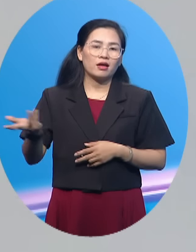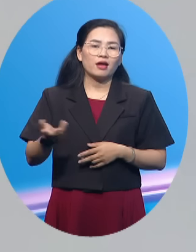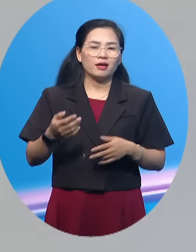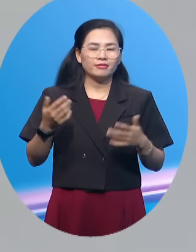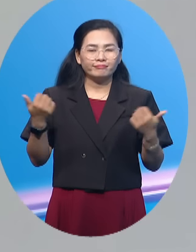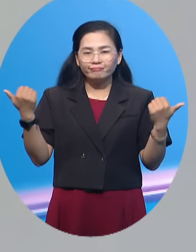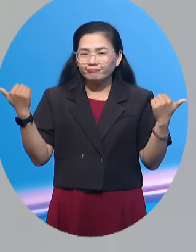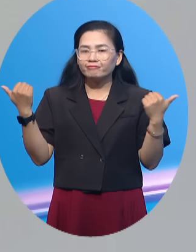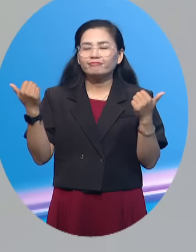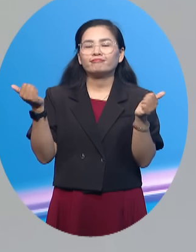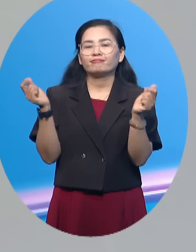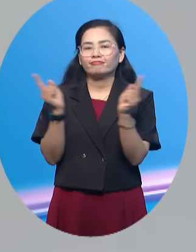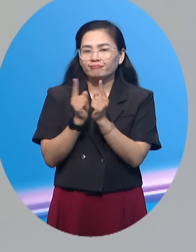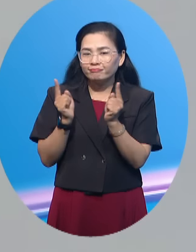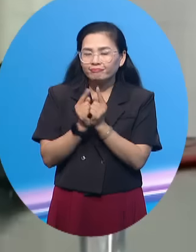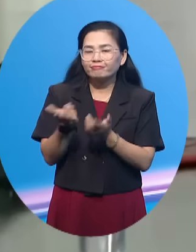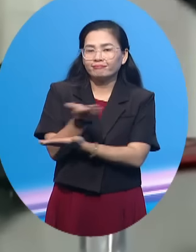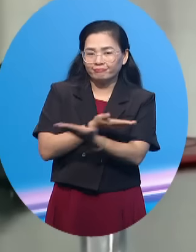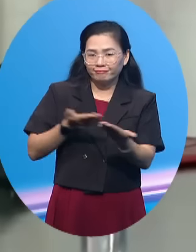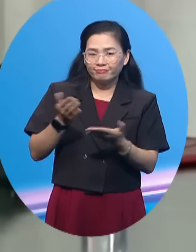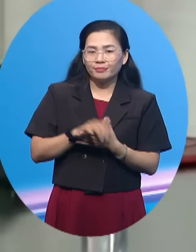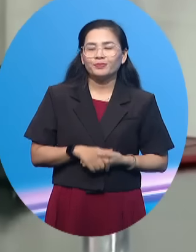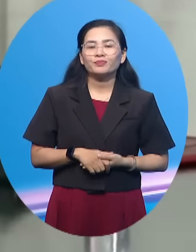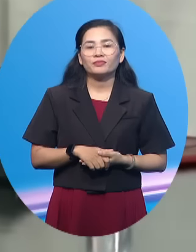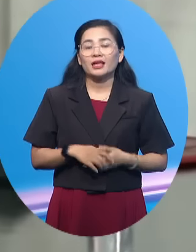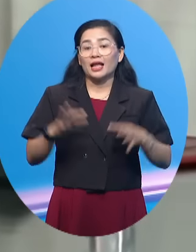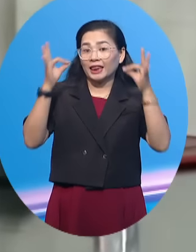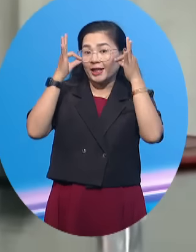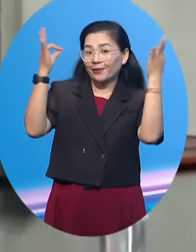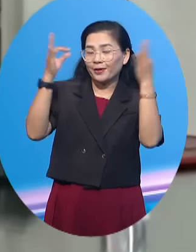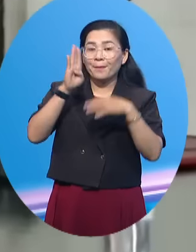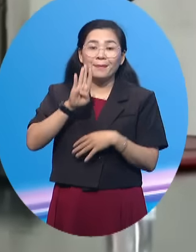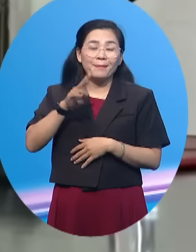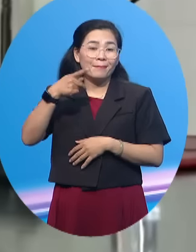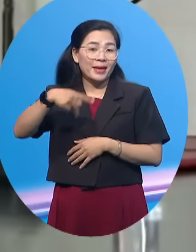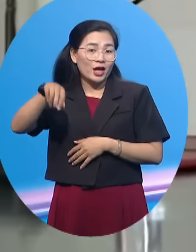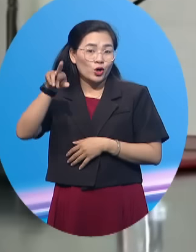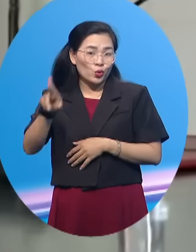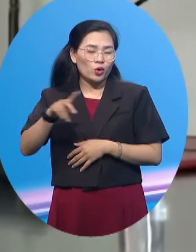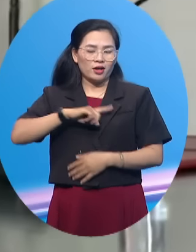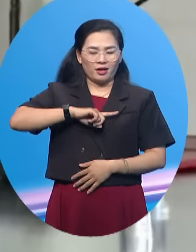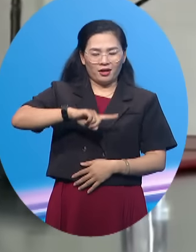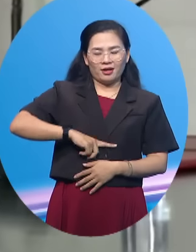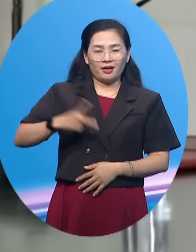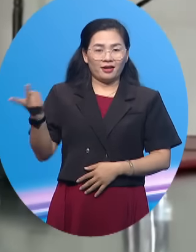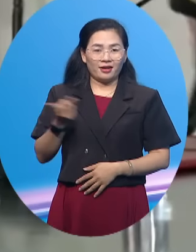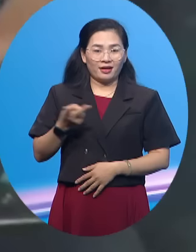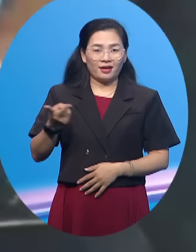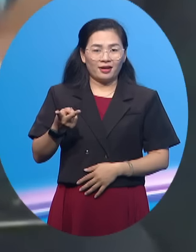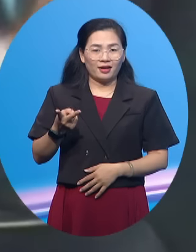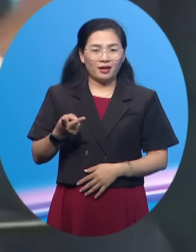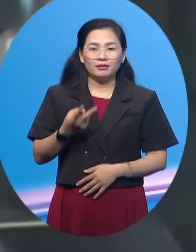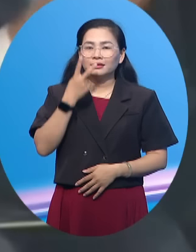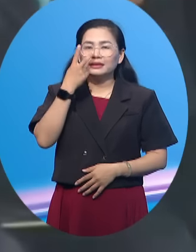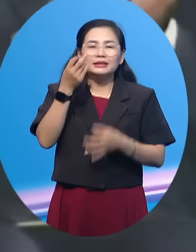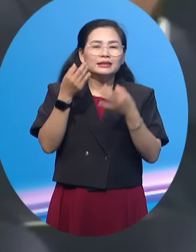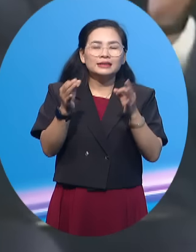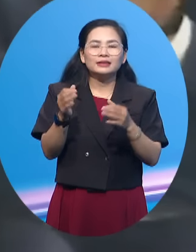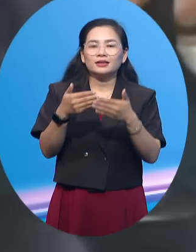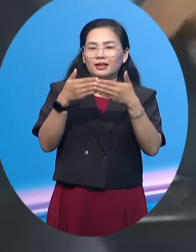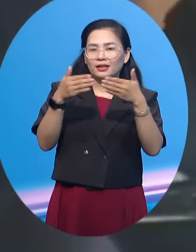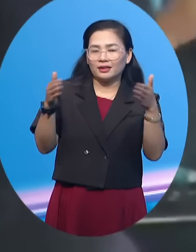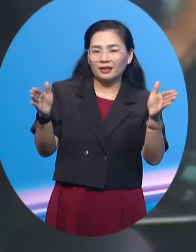tâm. Sau lễ đón chính thức, Tổng thống Peru Dina Boluarte và Chủ tịch Trung Quốc Tập Cận Bình đã chứng kiến lễ khánh thành